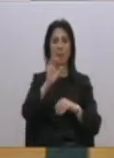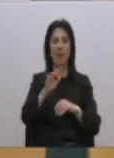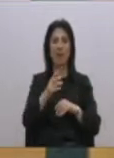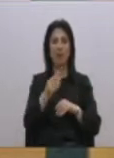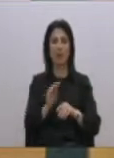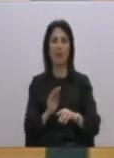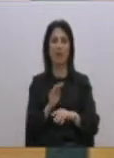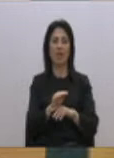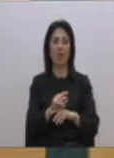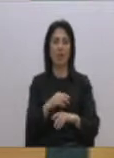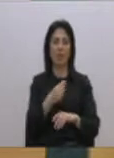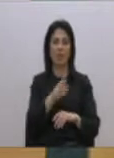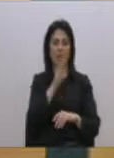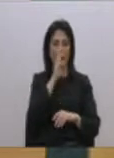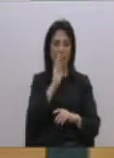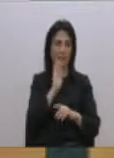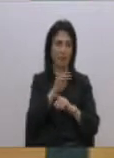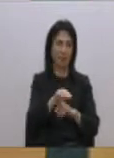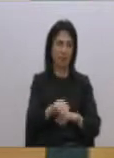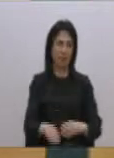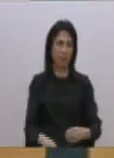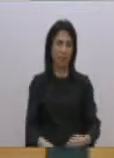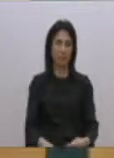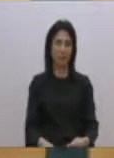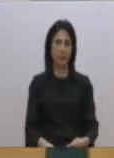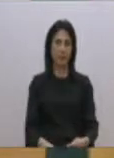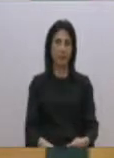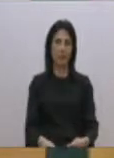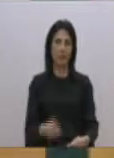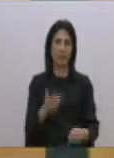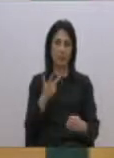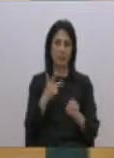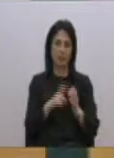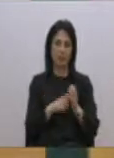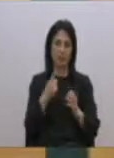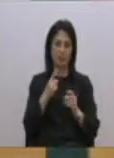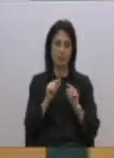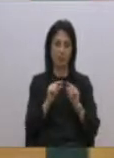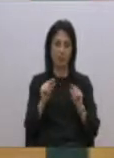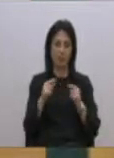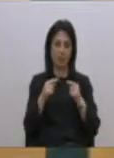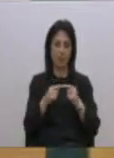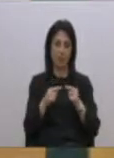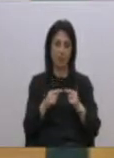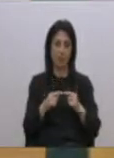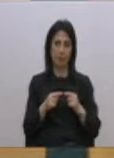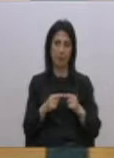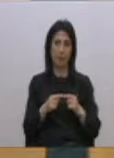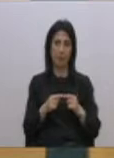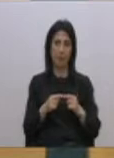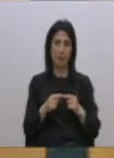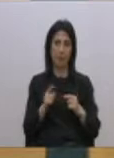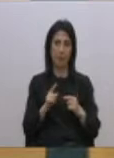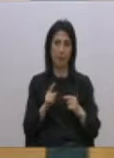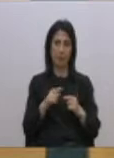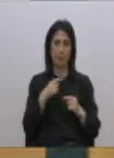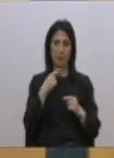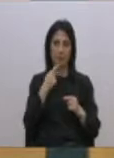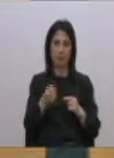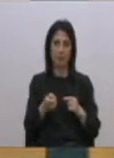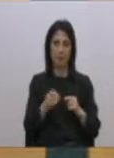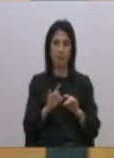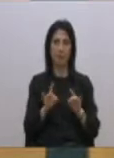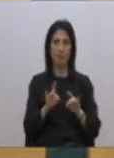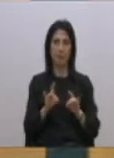დანამატი ხელფასის სახით. 27 პრიმამუხში არის დაზუსტებული ის, რაც გითხარით,